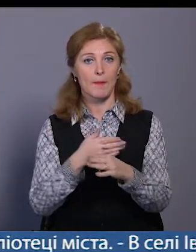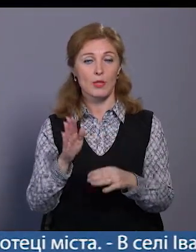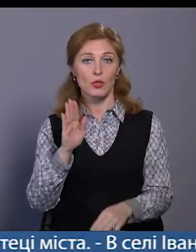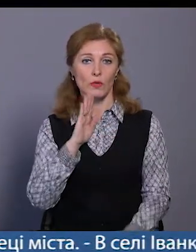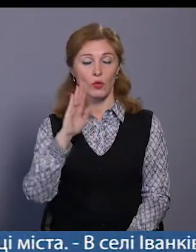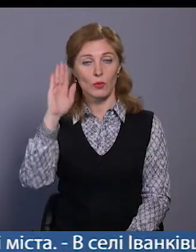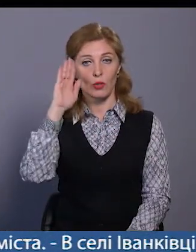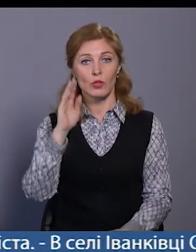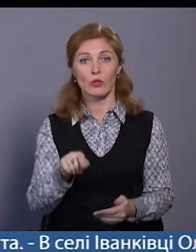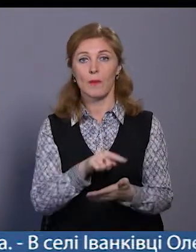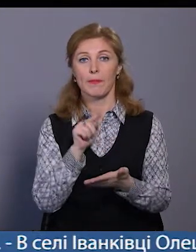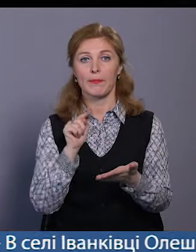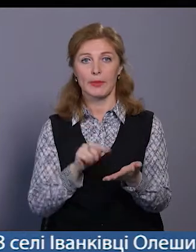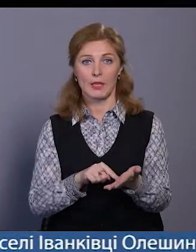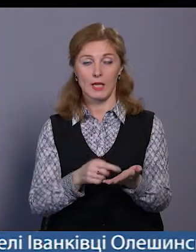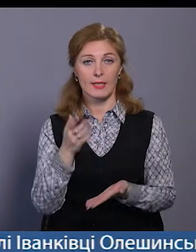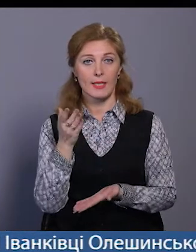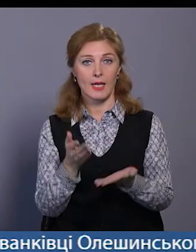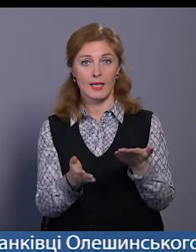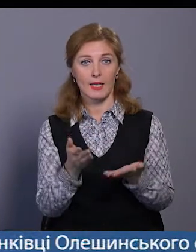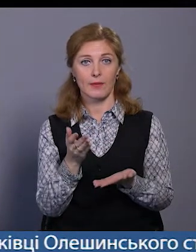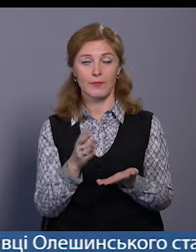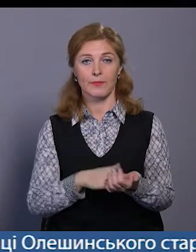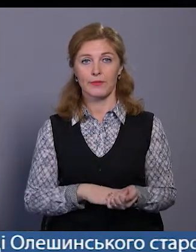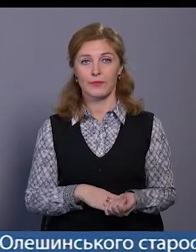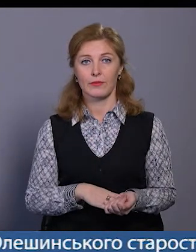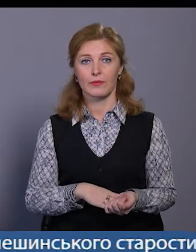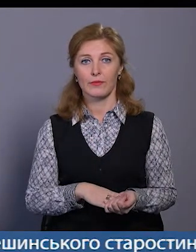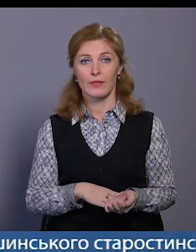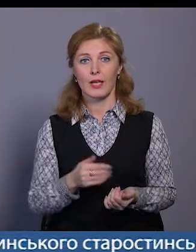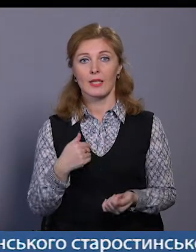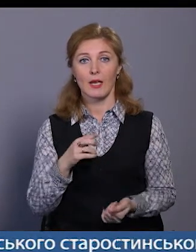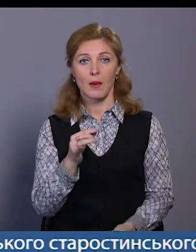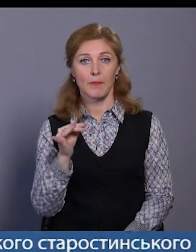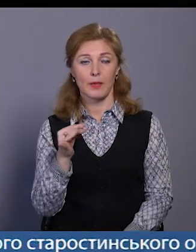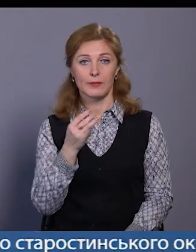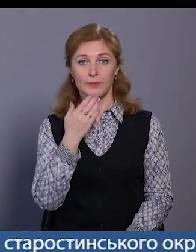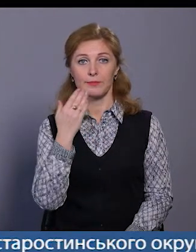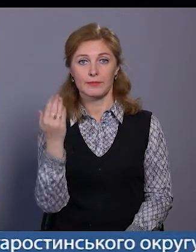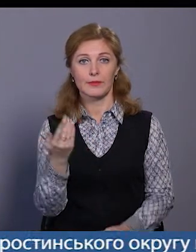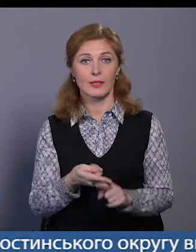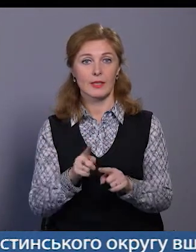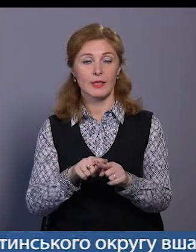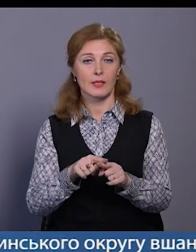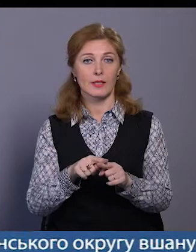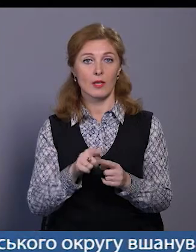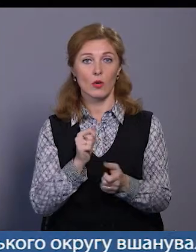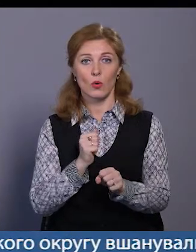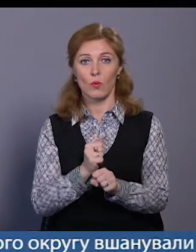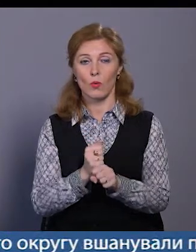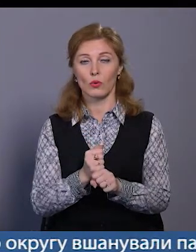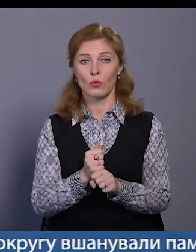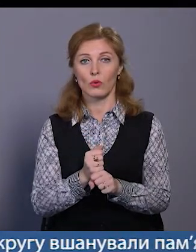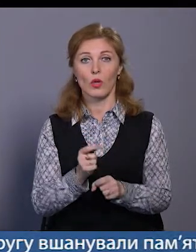жінкою. Питання, яке от я би поставив цією роботою для себе, що а